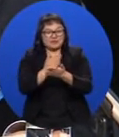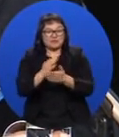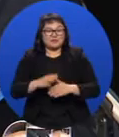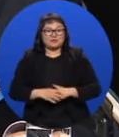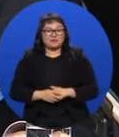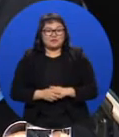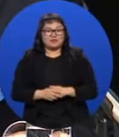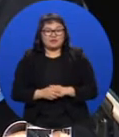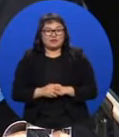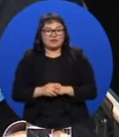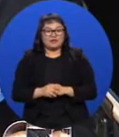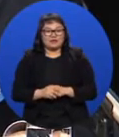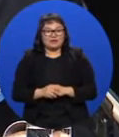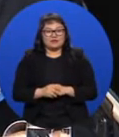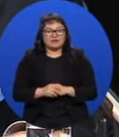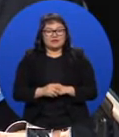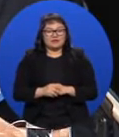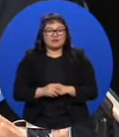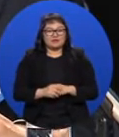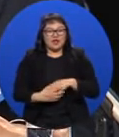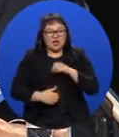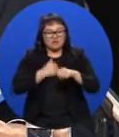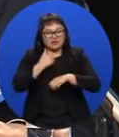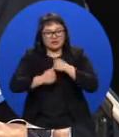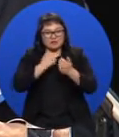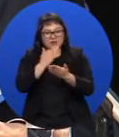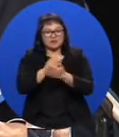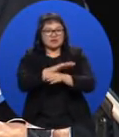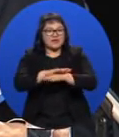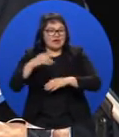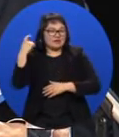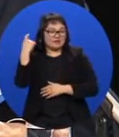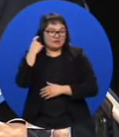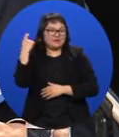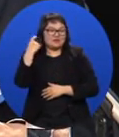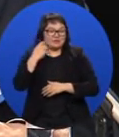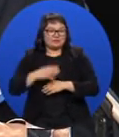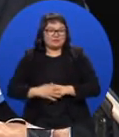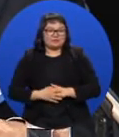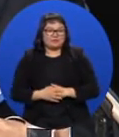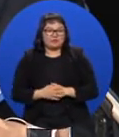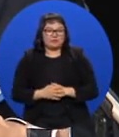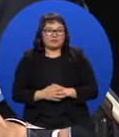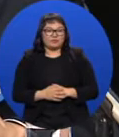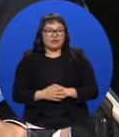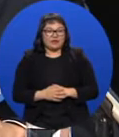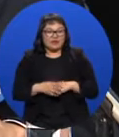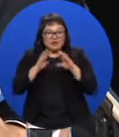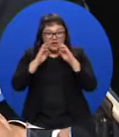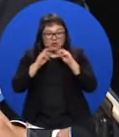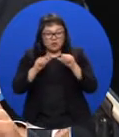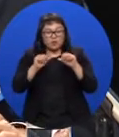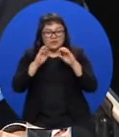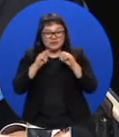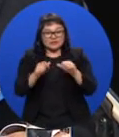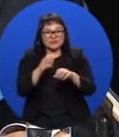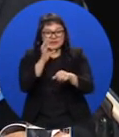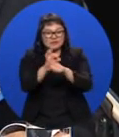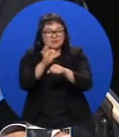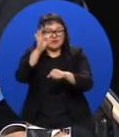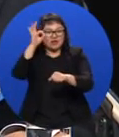다음에 허물을 잡으면서 흥분하지 마시고 저 이야기를 잘 들어보십시오. 저 이야기 잘 들어보십시오. 이 토지는 제가 10년